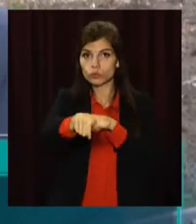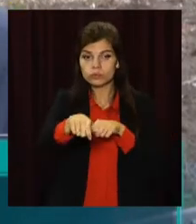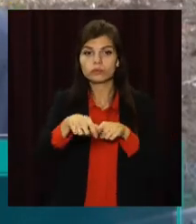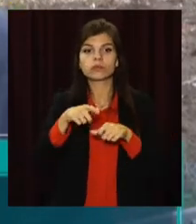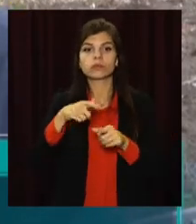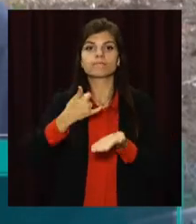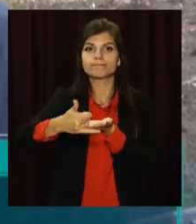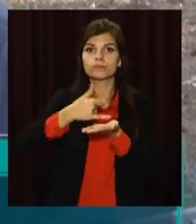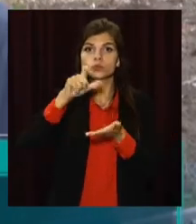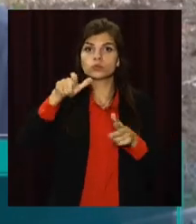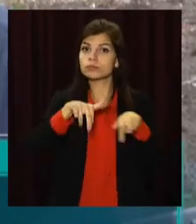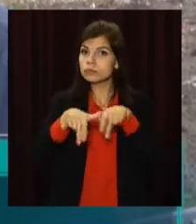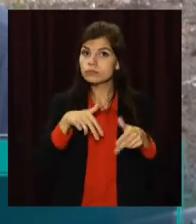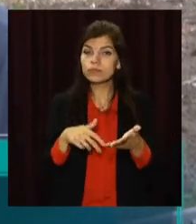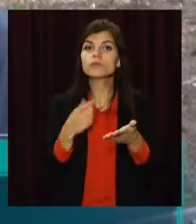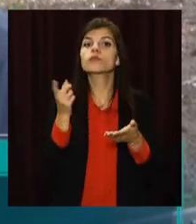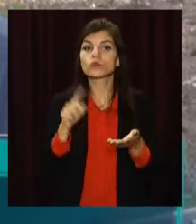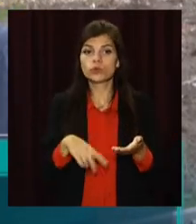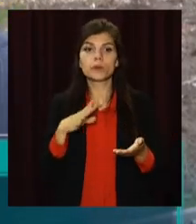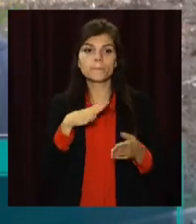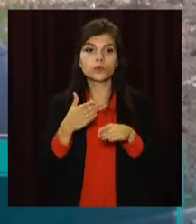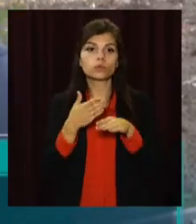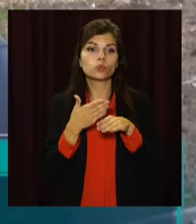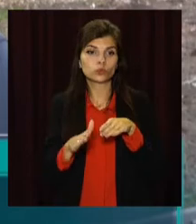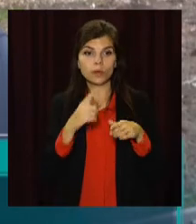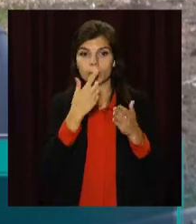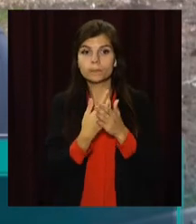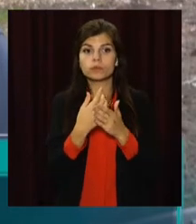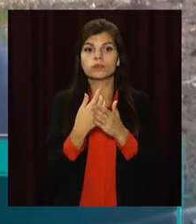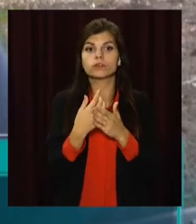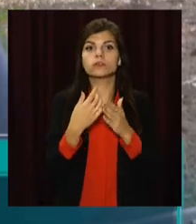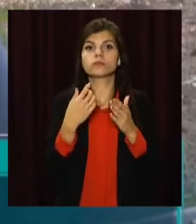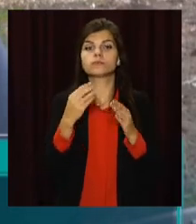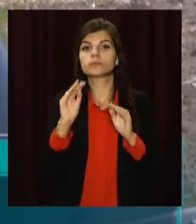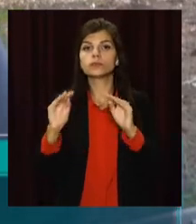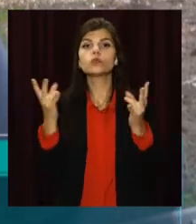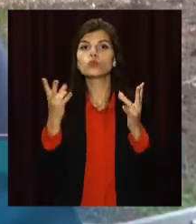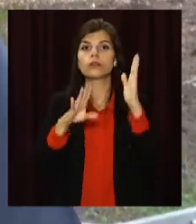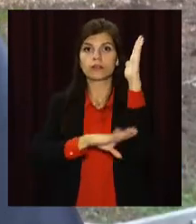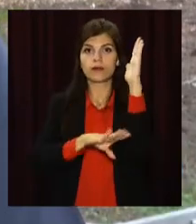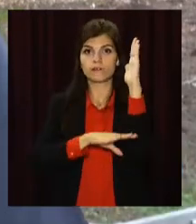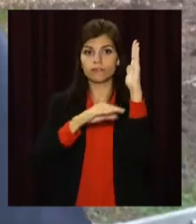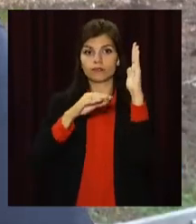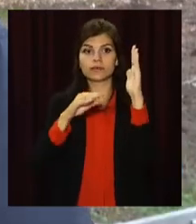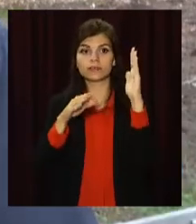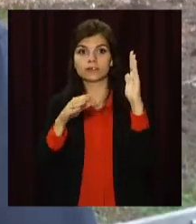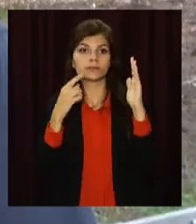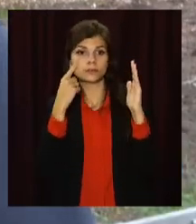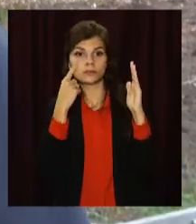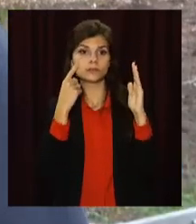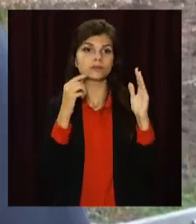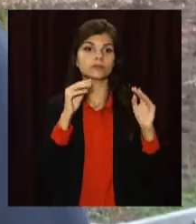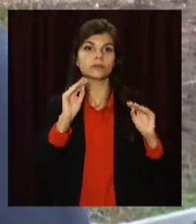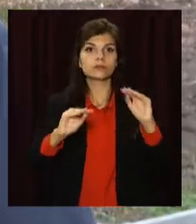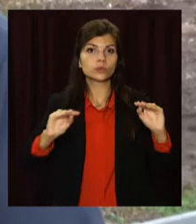тротуарного покриття. В том числе было удалено около сотни деревьев, на их место будут высажены порядка